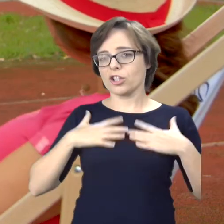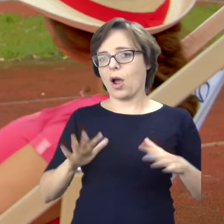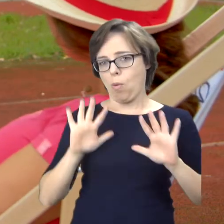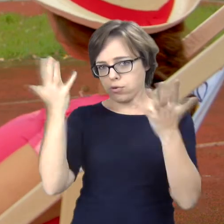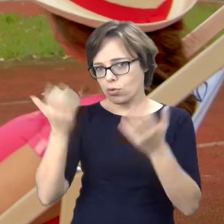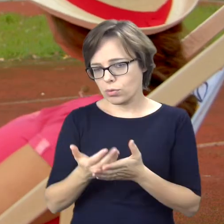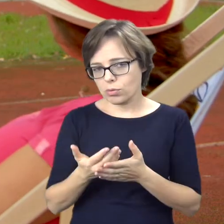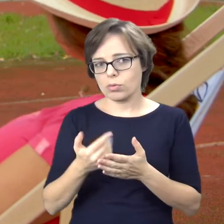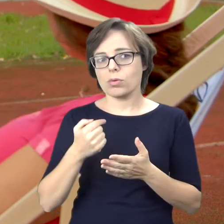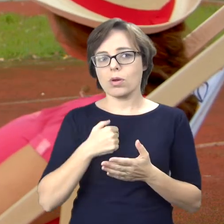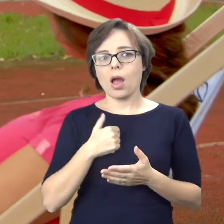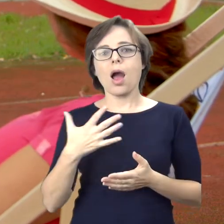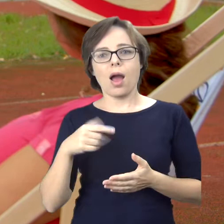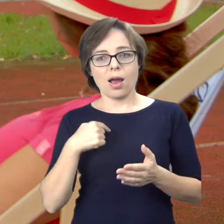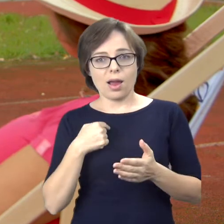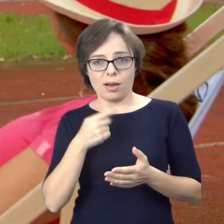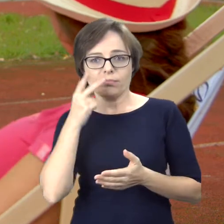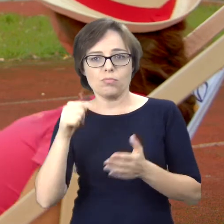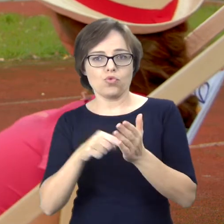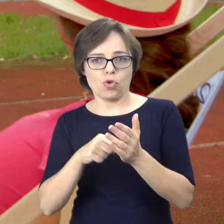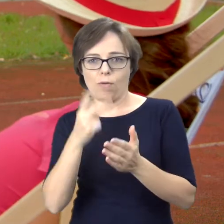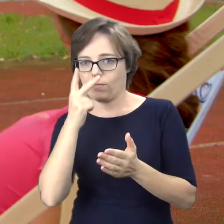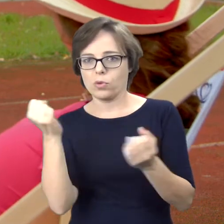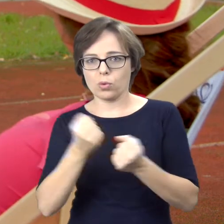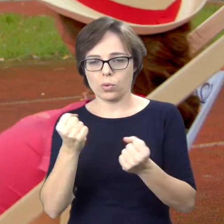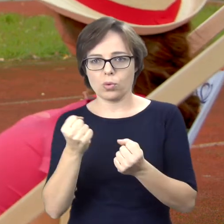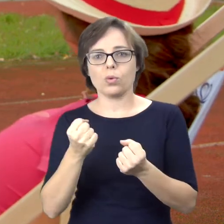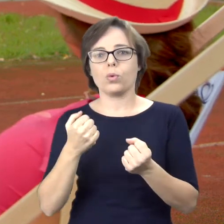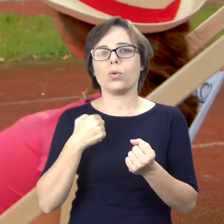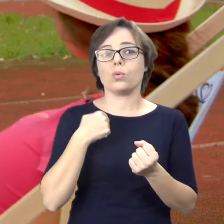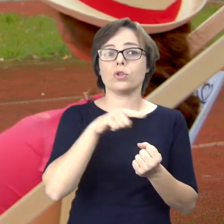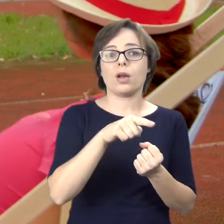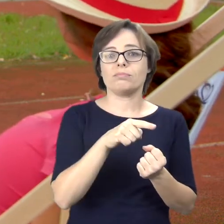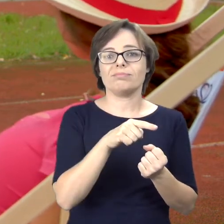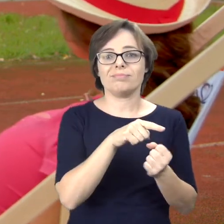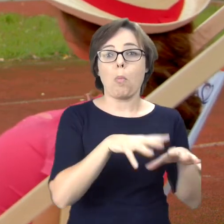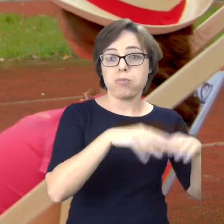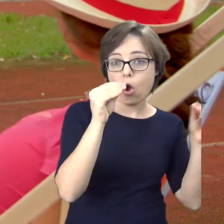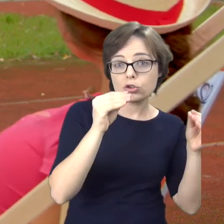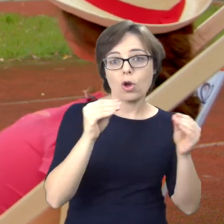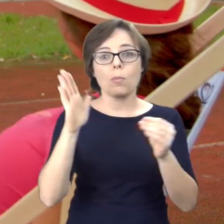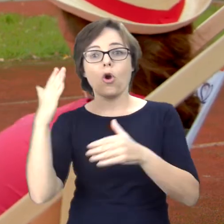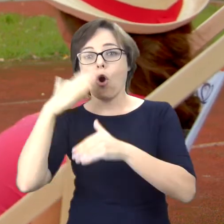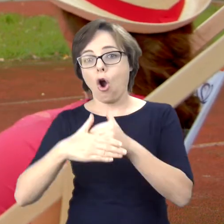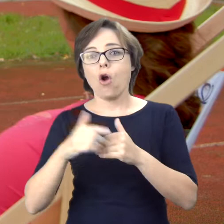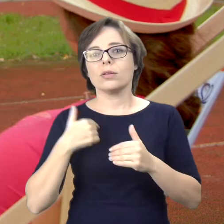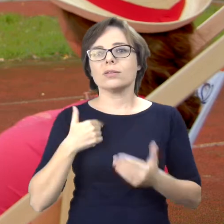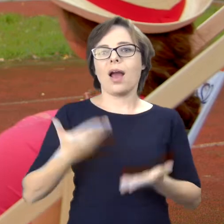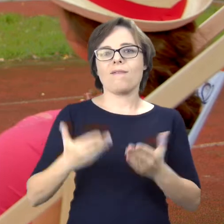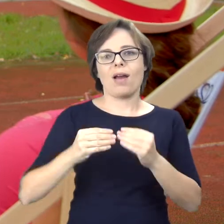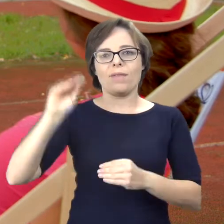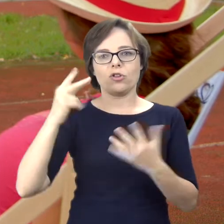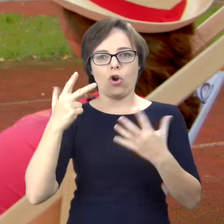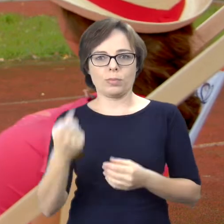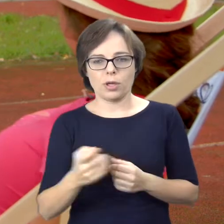takiej mojej startowej formie do tej końcowej, jeżeli chodzi o same kilogramy, no to prawie 8 kilo mi przybyło. Więc to jest dużo i to właśnie wynikało z tego, że wiesz, cały, na przykład w